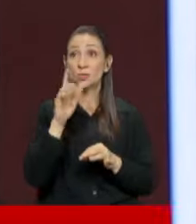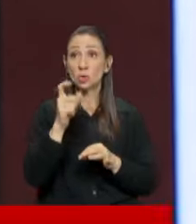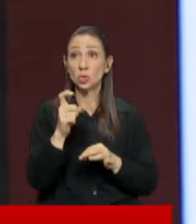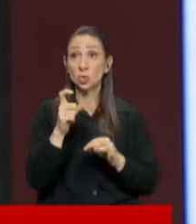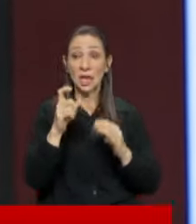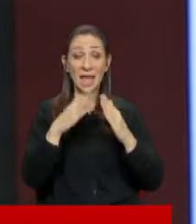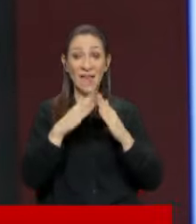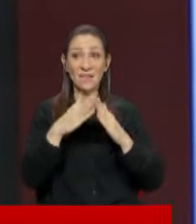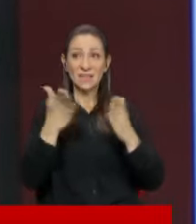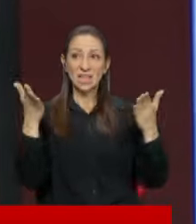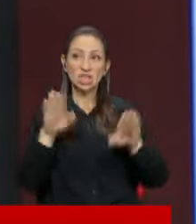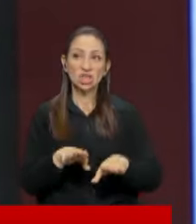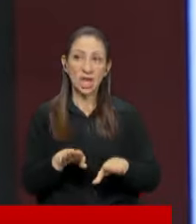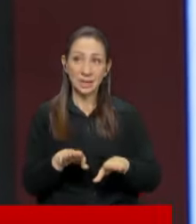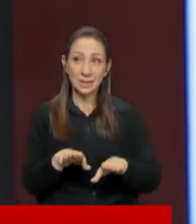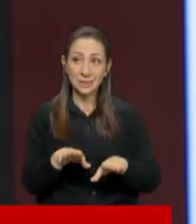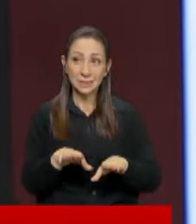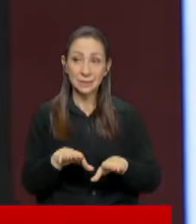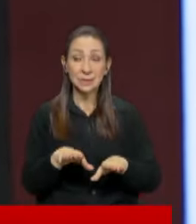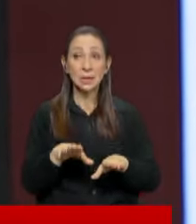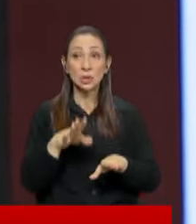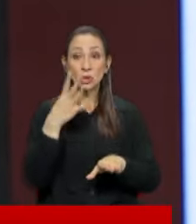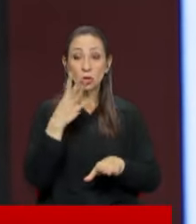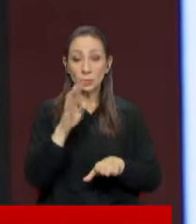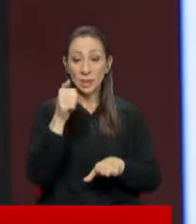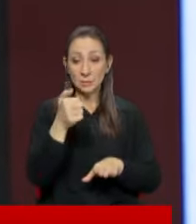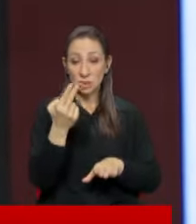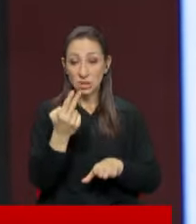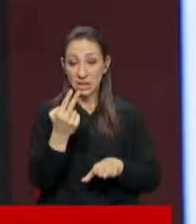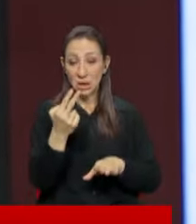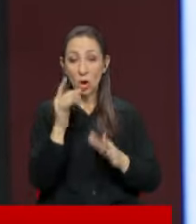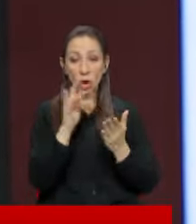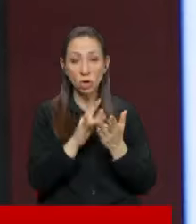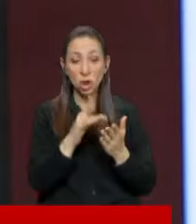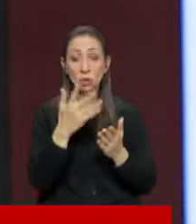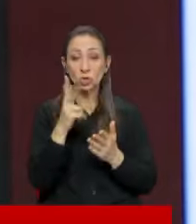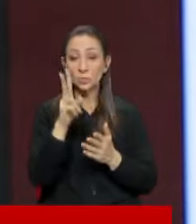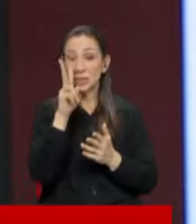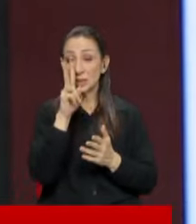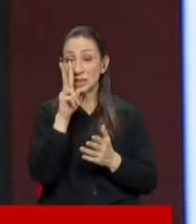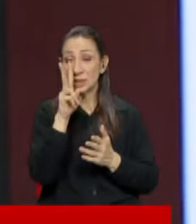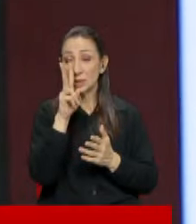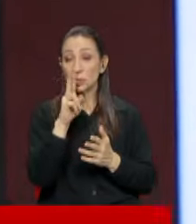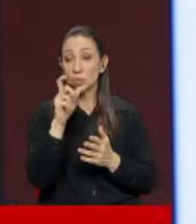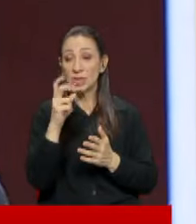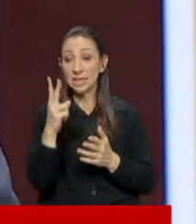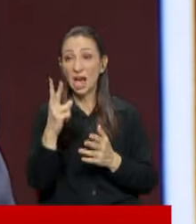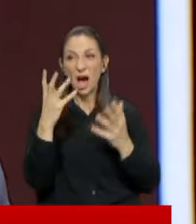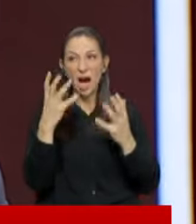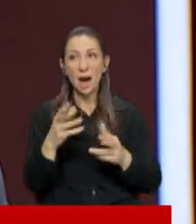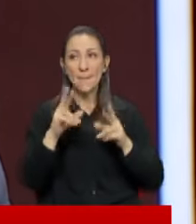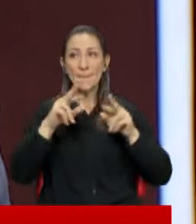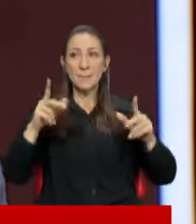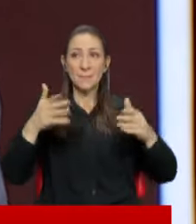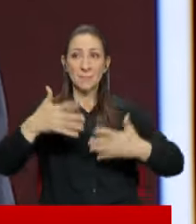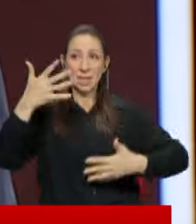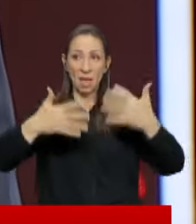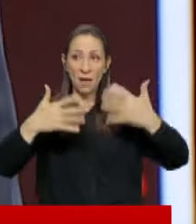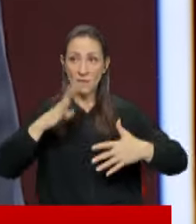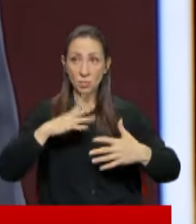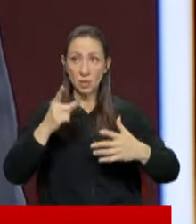7359 konut yıkılacak. Yani 4062 orta hasarlı, 3297'de de ağır hasarlı binalar var. Bunlar